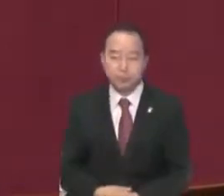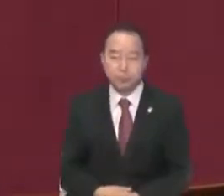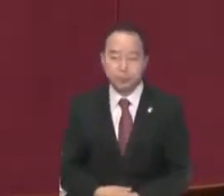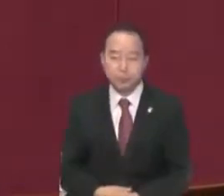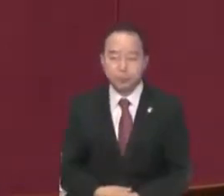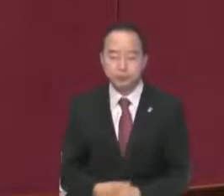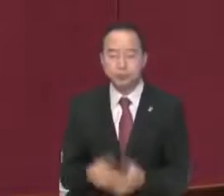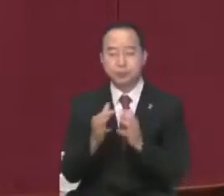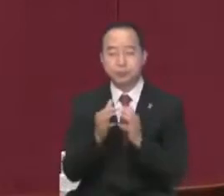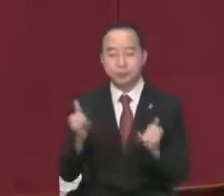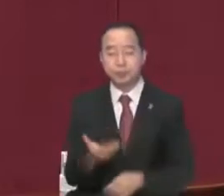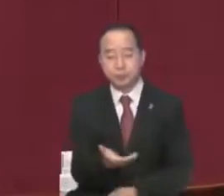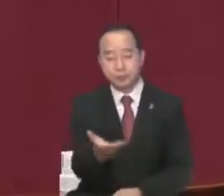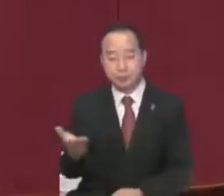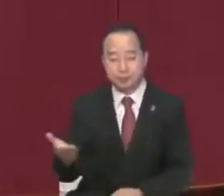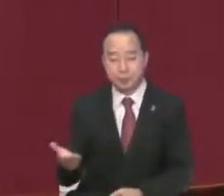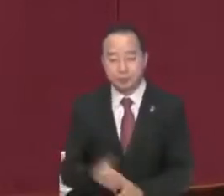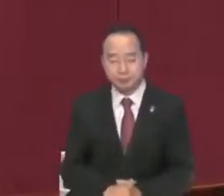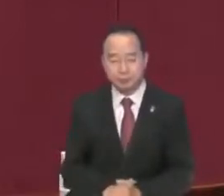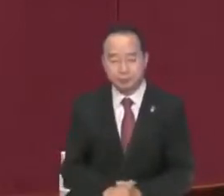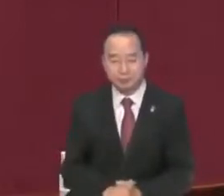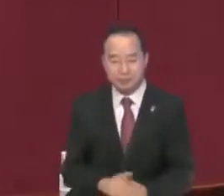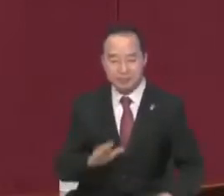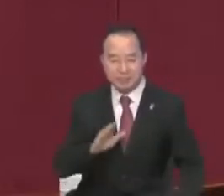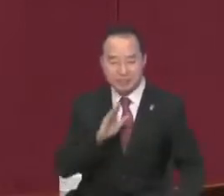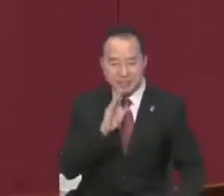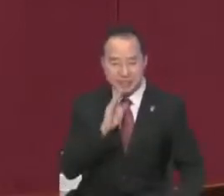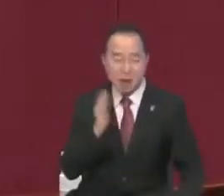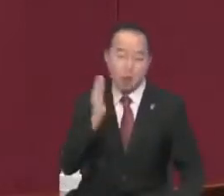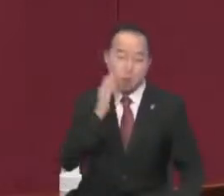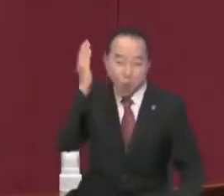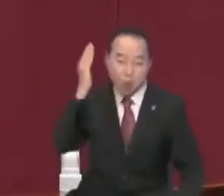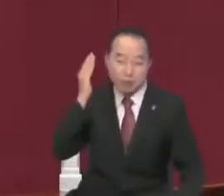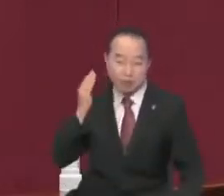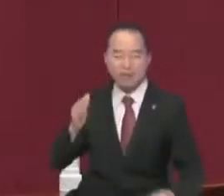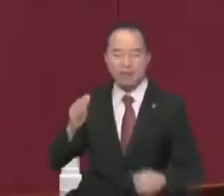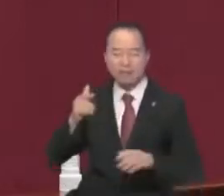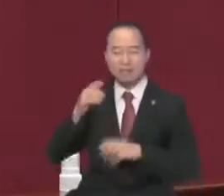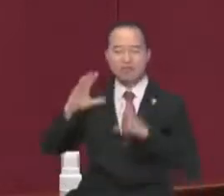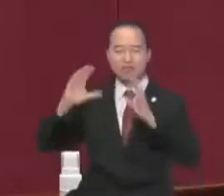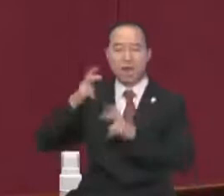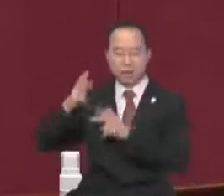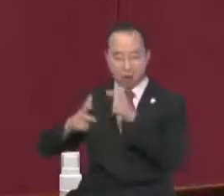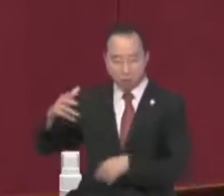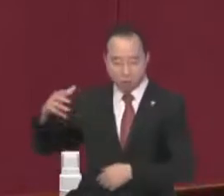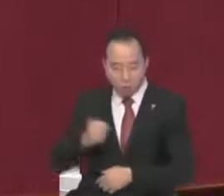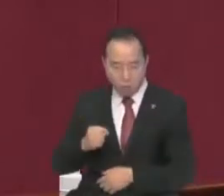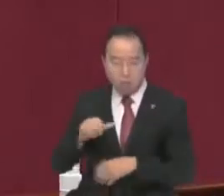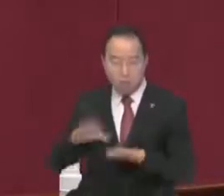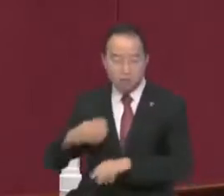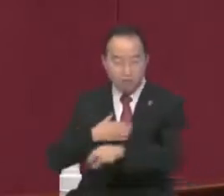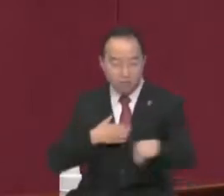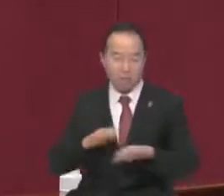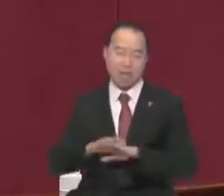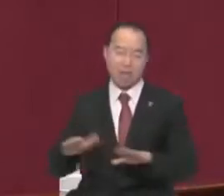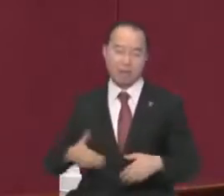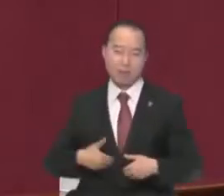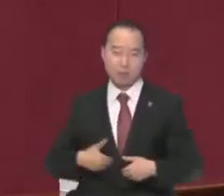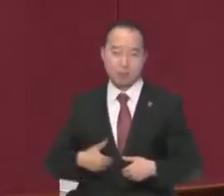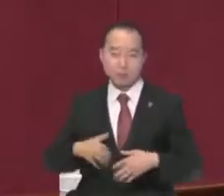존경하는 국민 여러분, 진짜 그린 뉴딜로 기후위기, 경제위기 돌파해야 합니다. 최근 우리